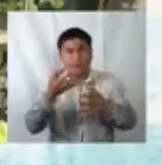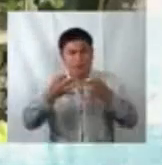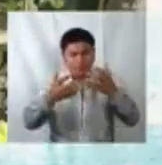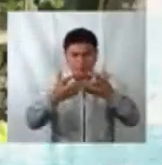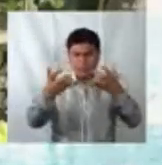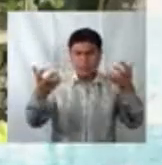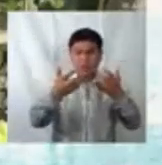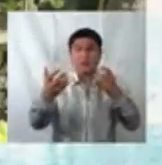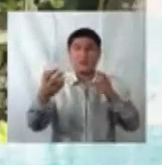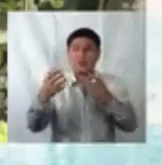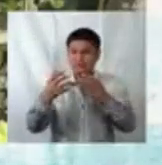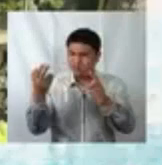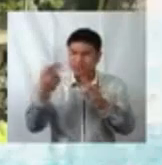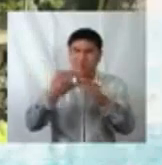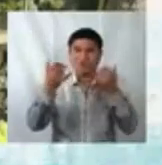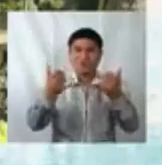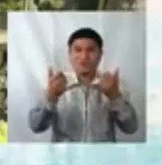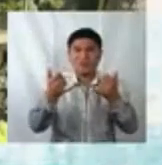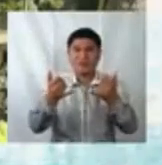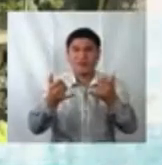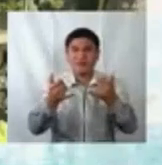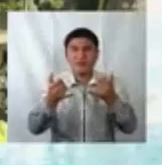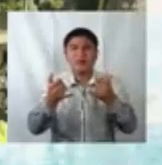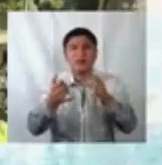po, sinusubok ang Pilipino.